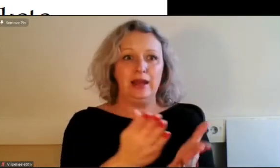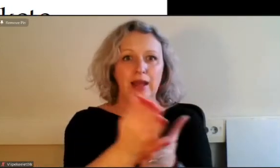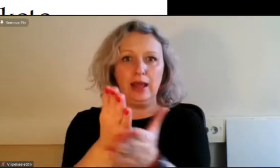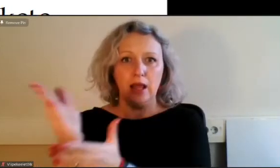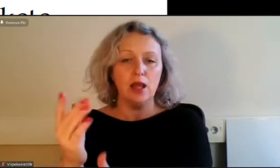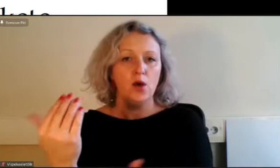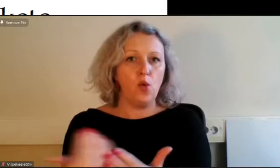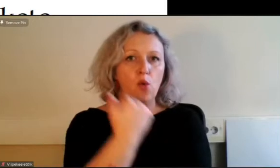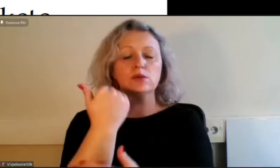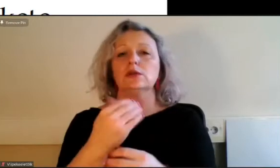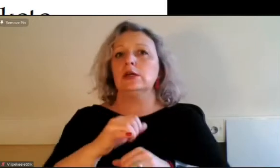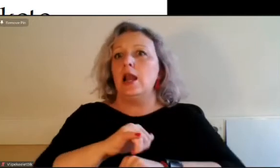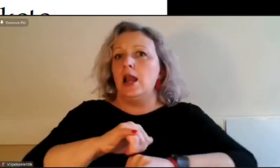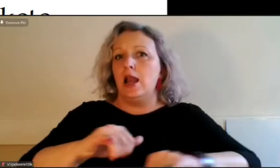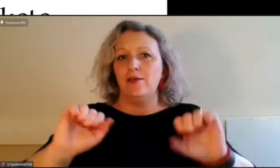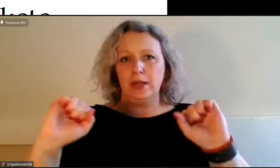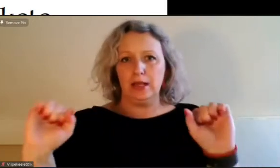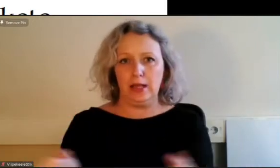variandid ühte tabelisse kokku.